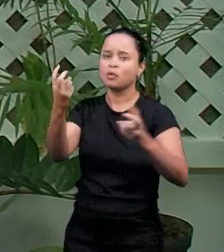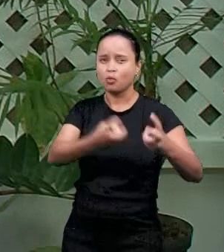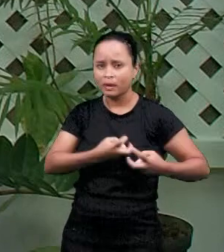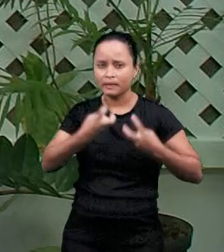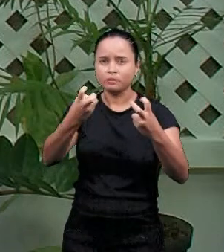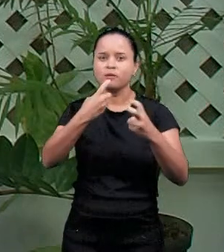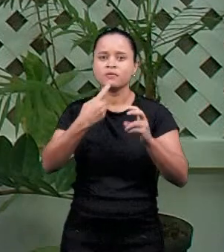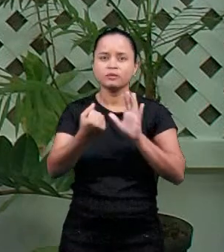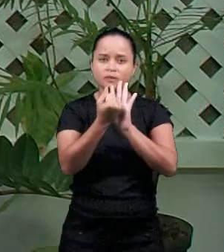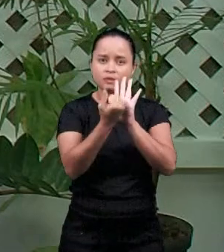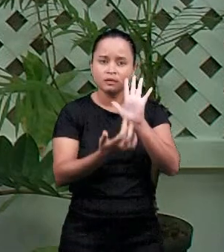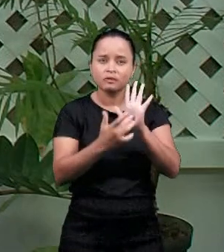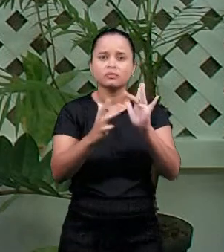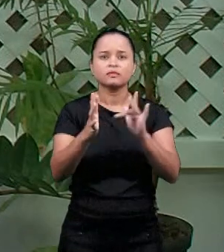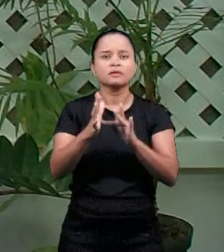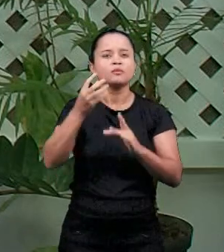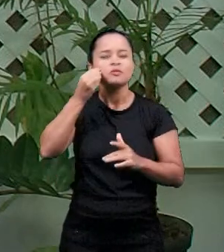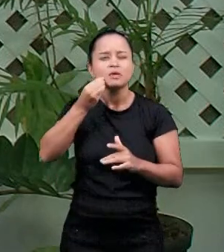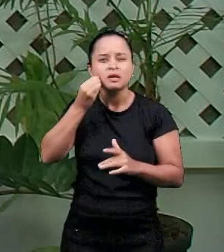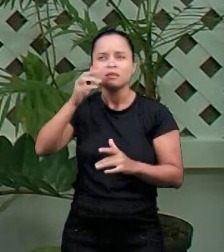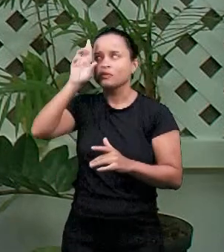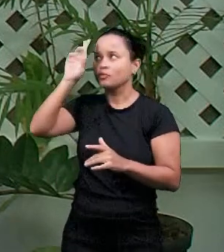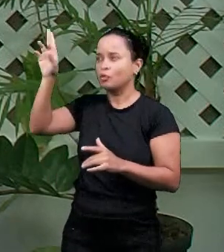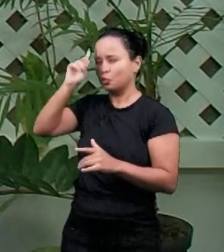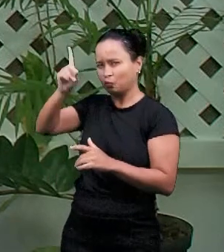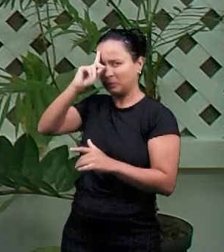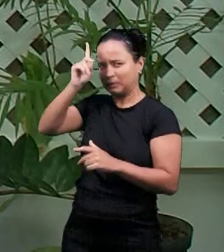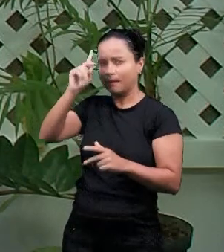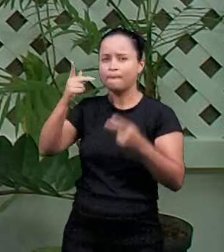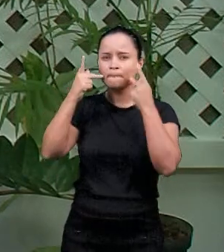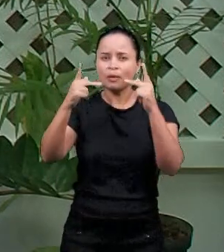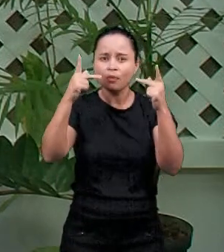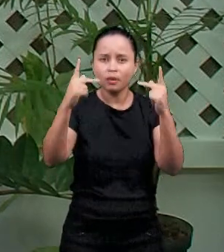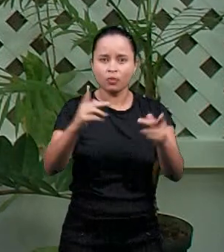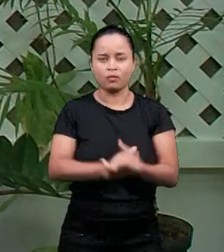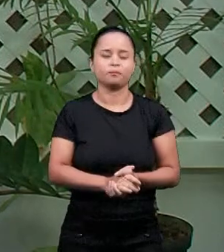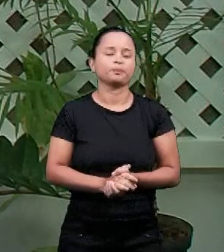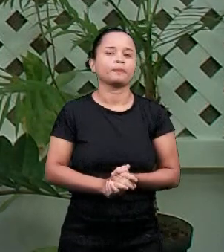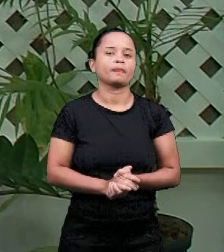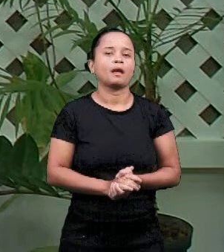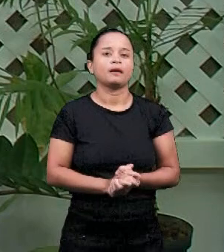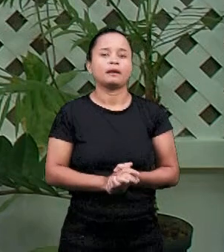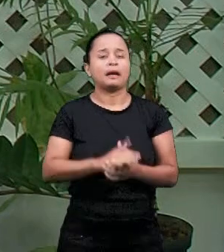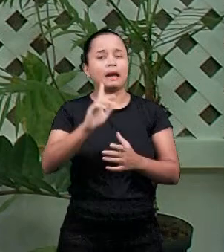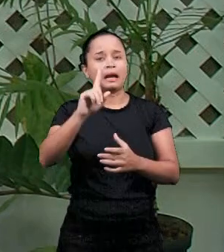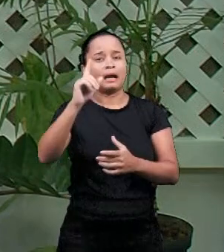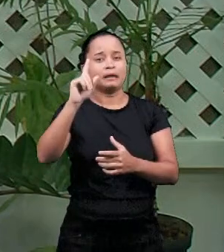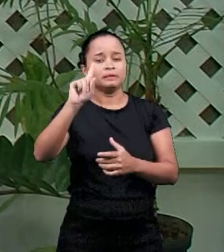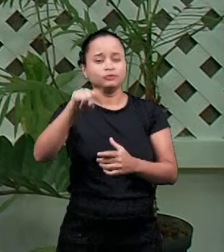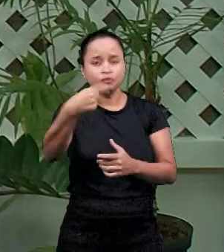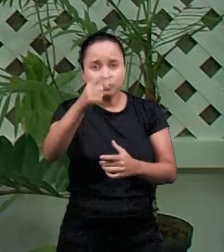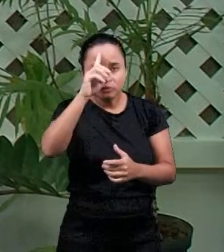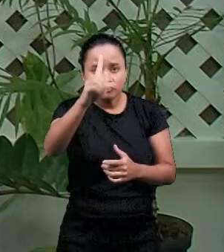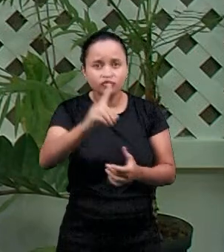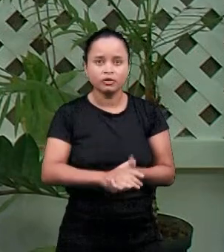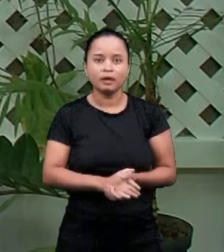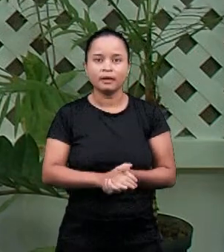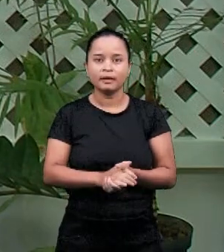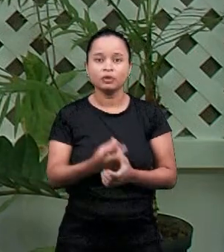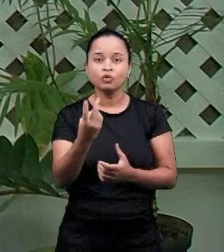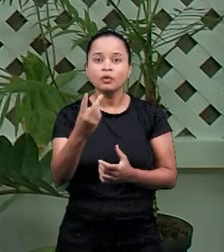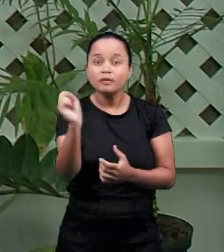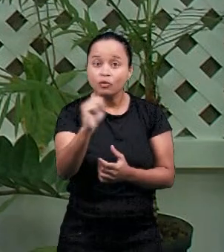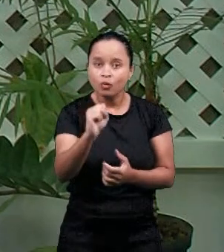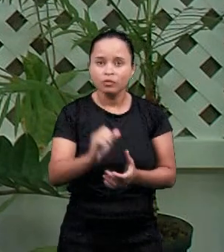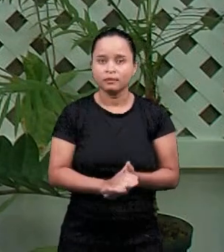l'expérience avec le Seigneur tous les jours de votre vie. Vous avez prêché sur cela. Le jour d'après, dans 2 secondes, vous dites que vous ne croyez en